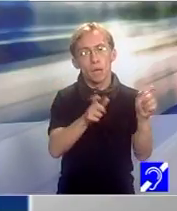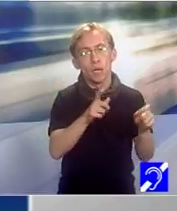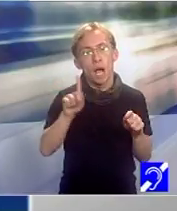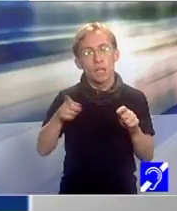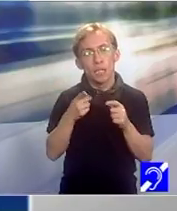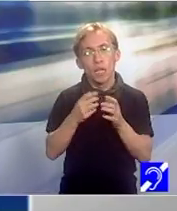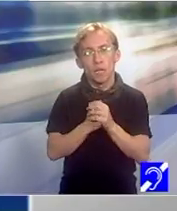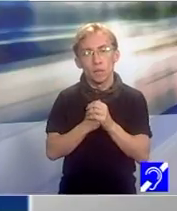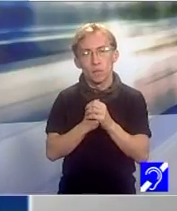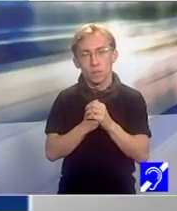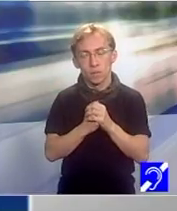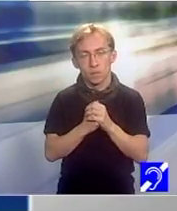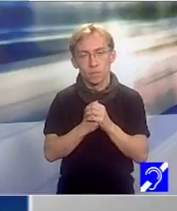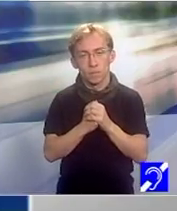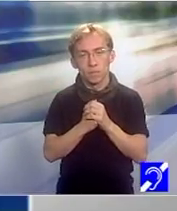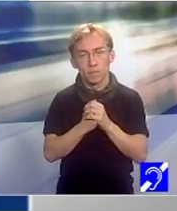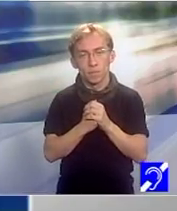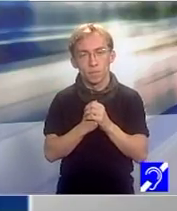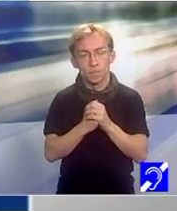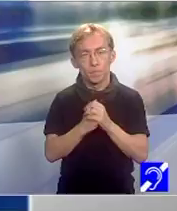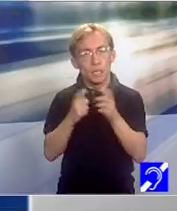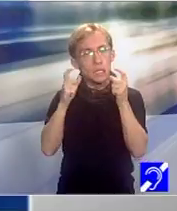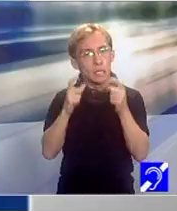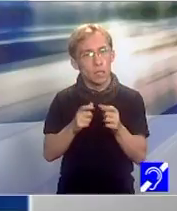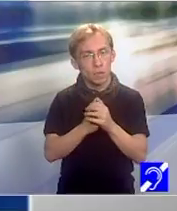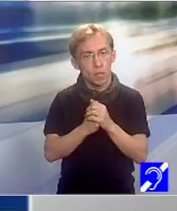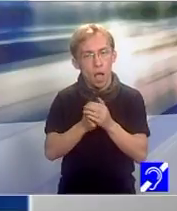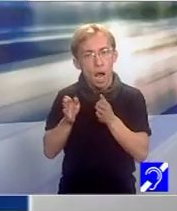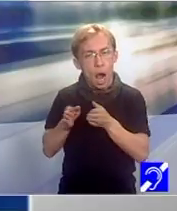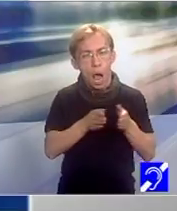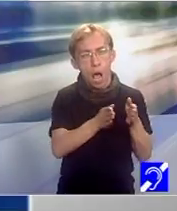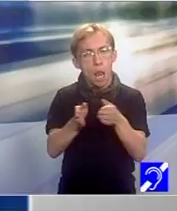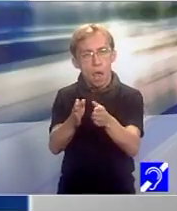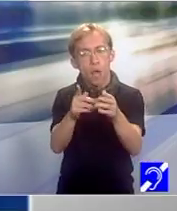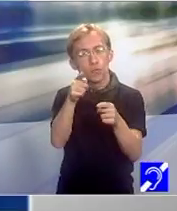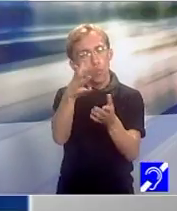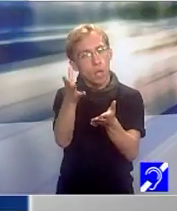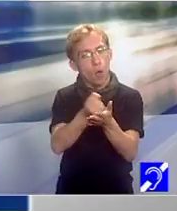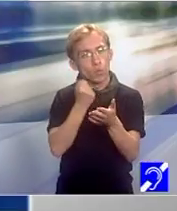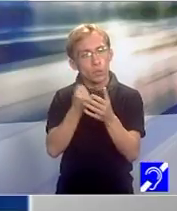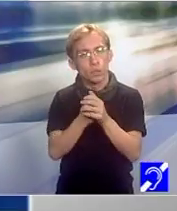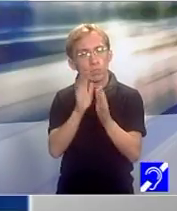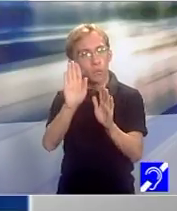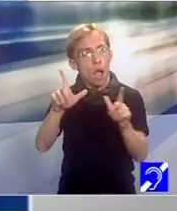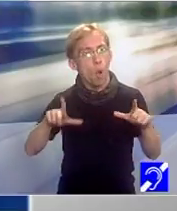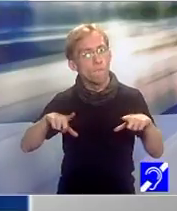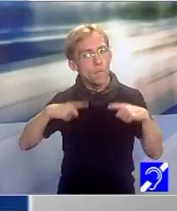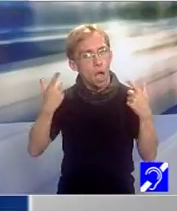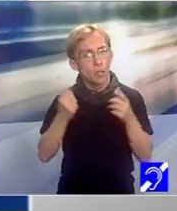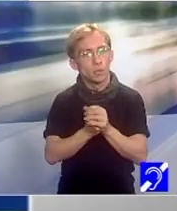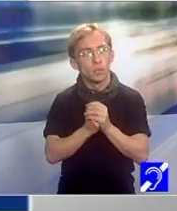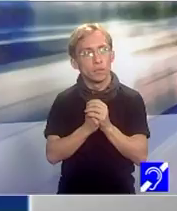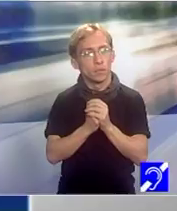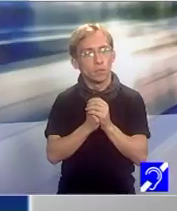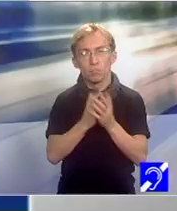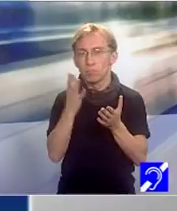trec acum prin ce am trecut eu. Cred că asta e probabil și calea prin care tu reușești să ai o viață absolut în regulă,